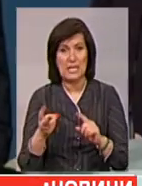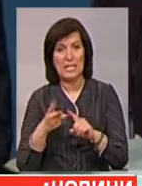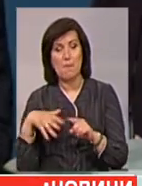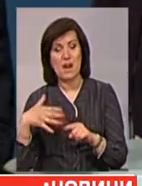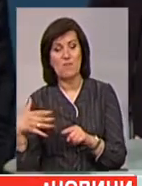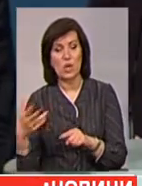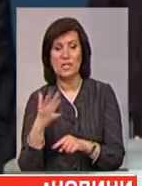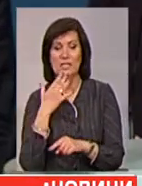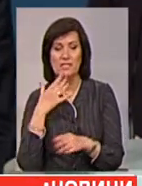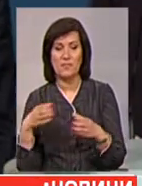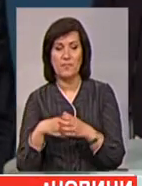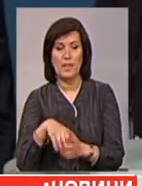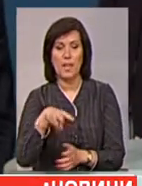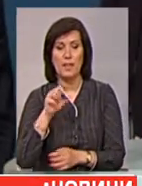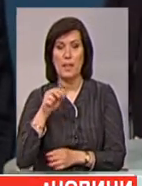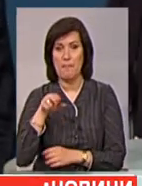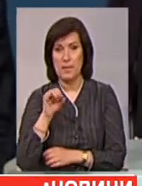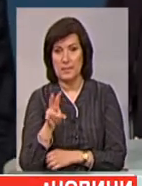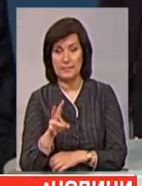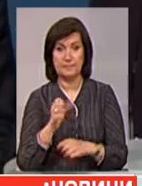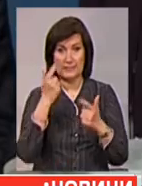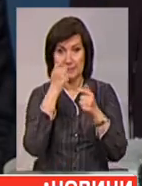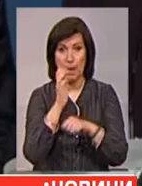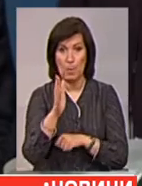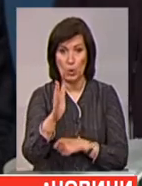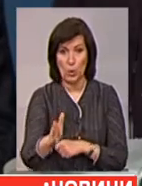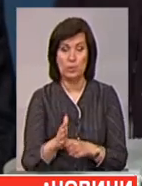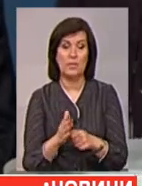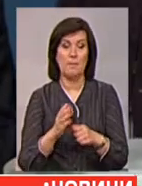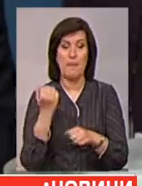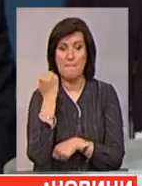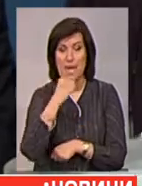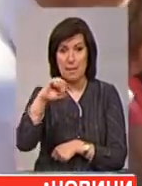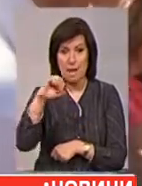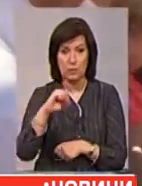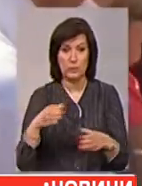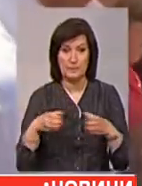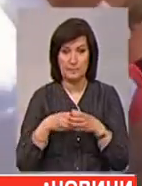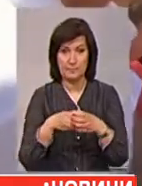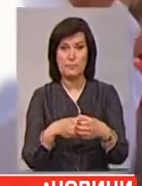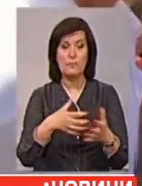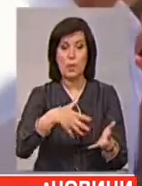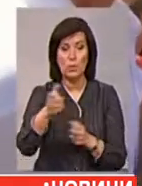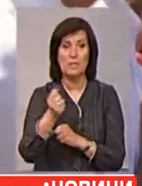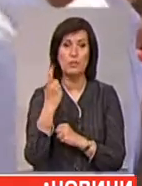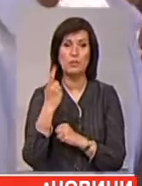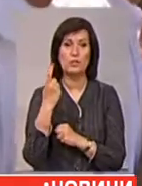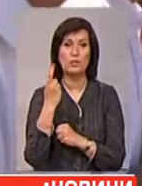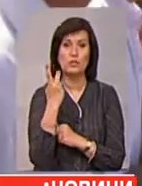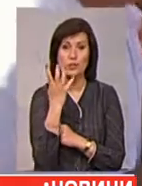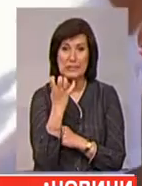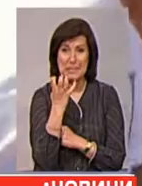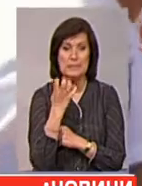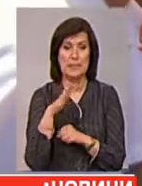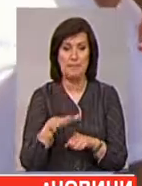праворадикального національного фронту Марін Ле Пен. За прогнозами, переможці «Уперед Республіко» із «Демократичним рухом» отримають 400 місць